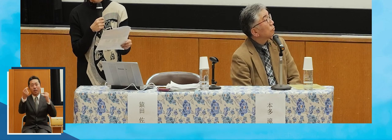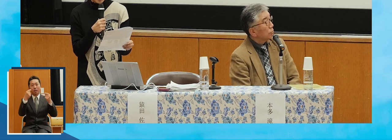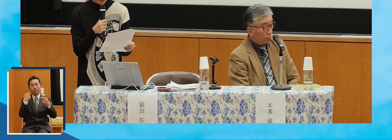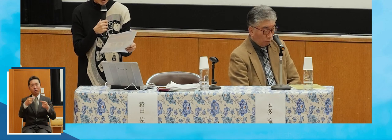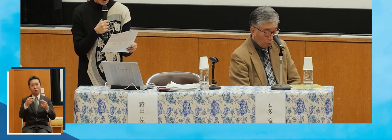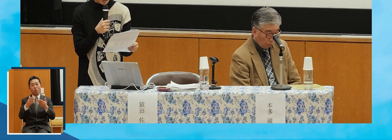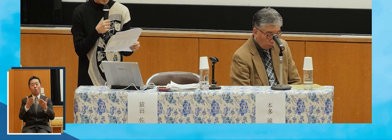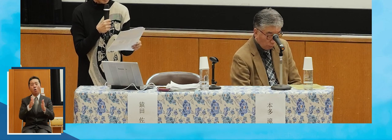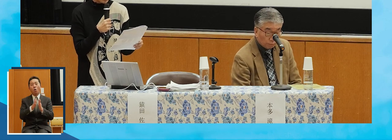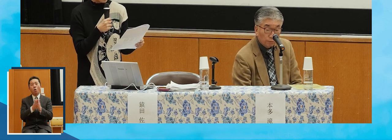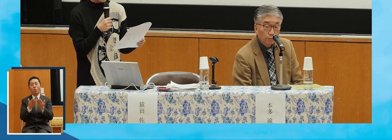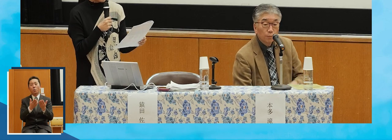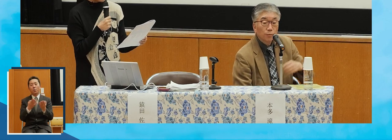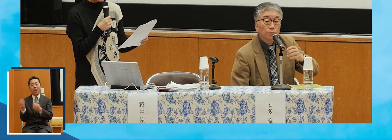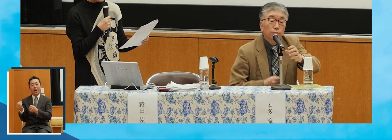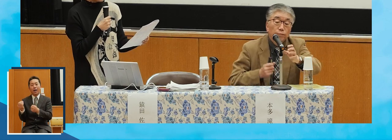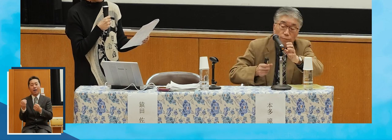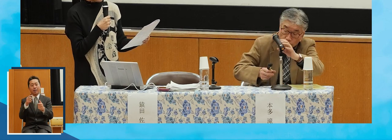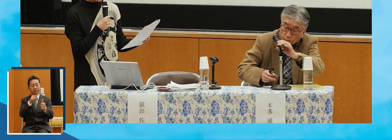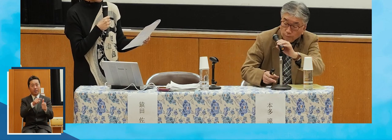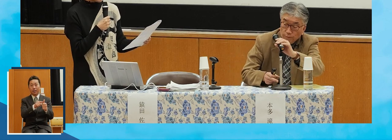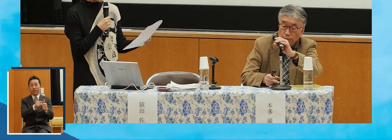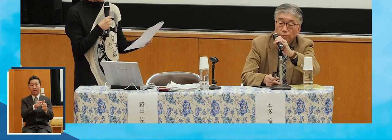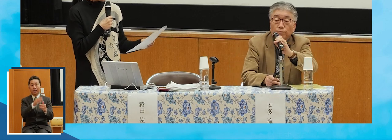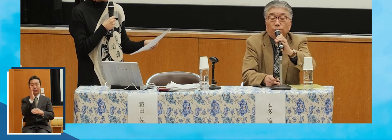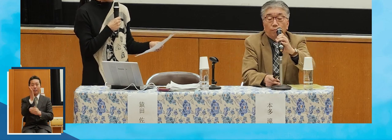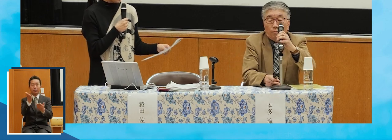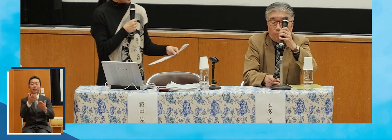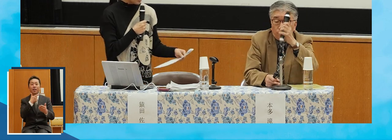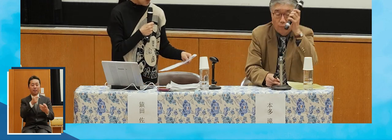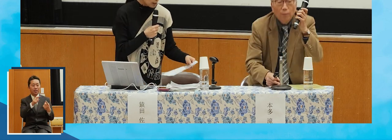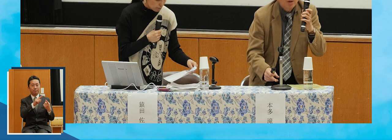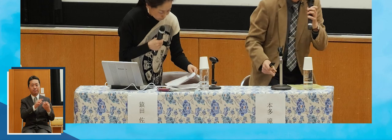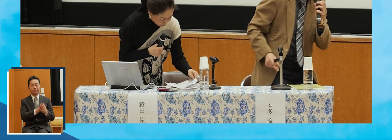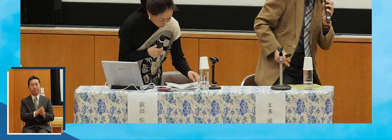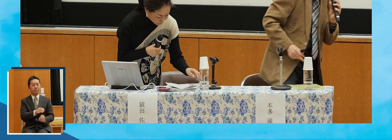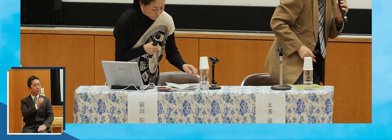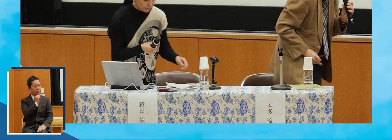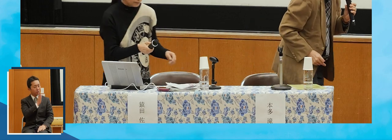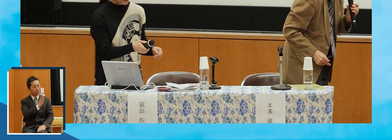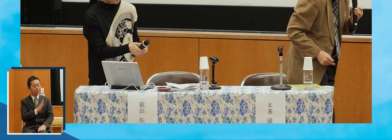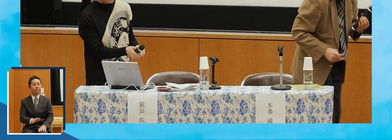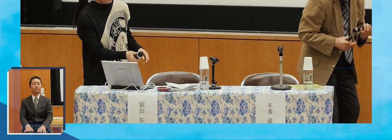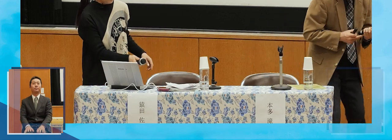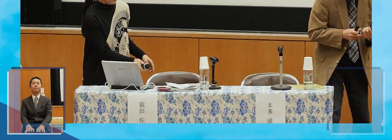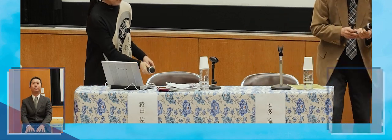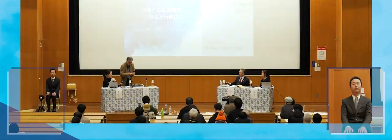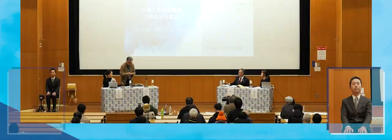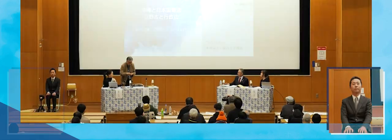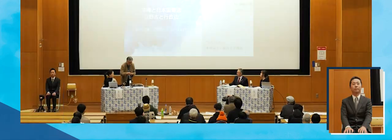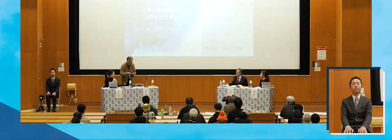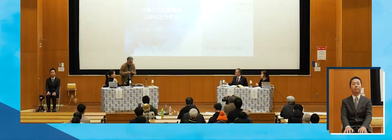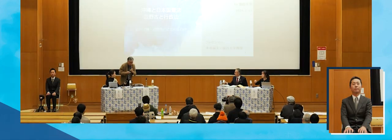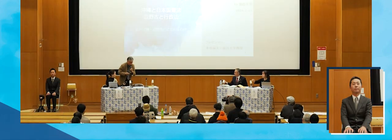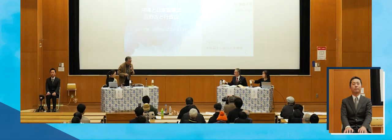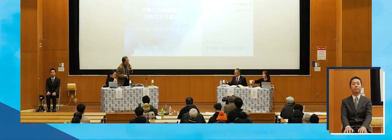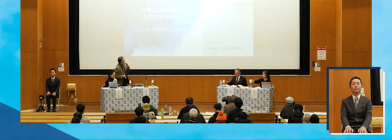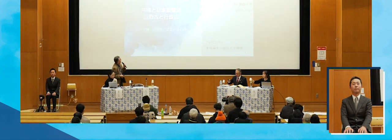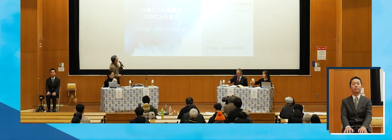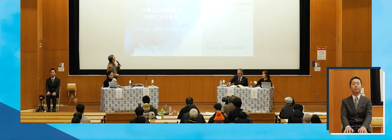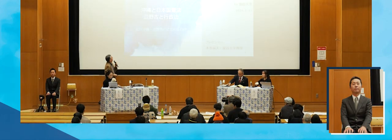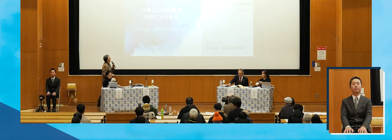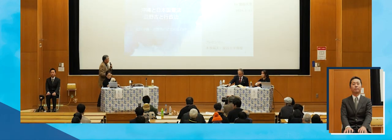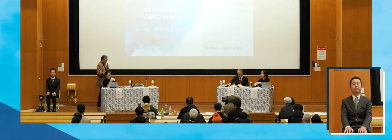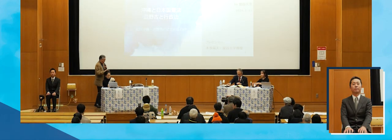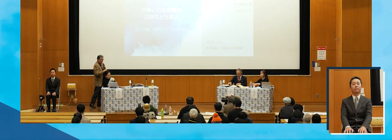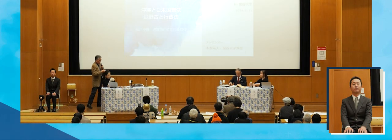いらっしゃる本田武夫さんからお話をいただきます本田先生よろしくお願いいたしますあ大丈夫大丈夫です